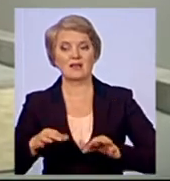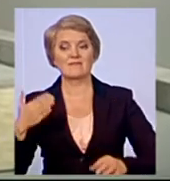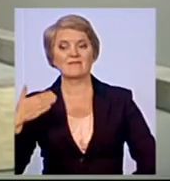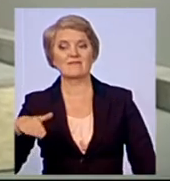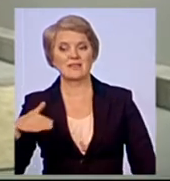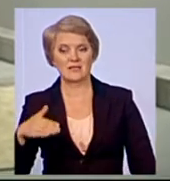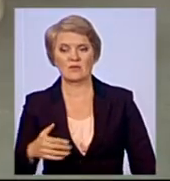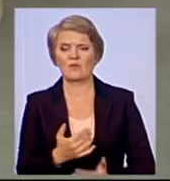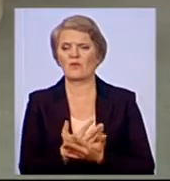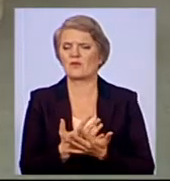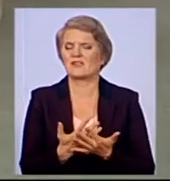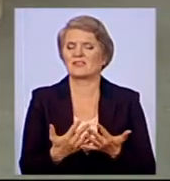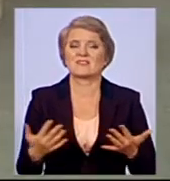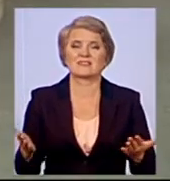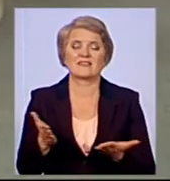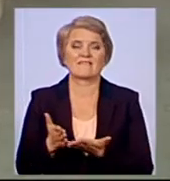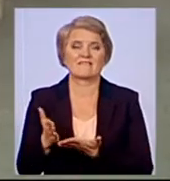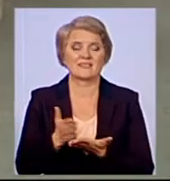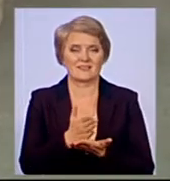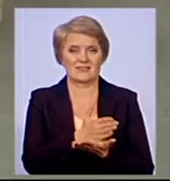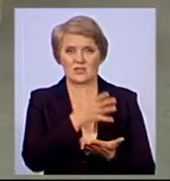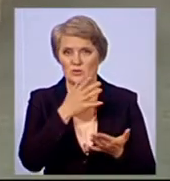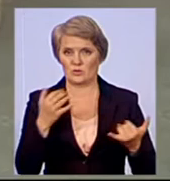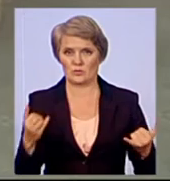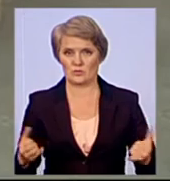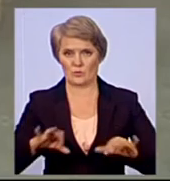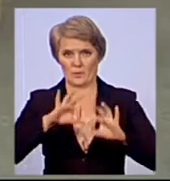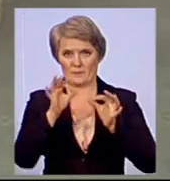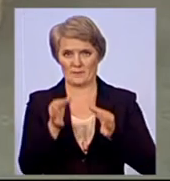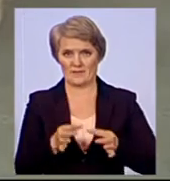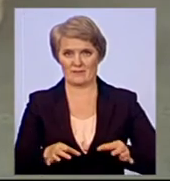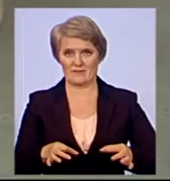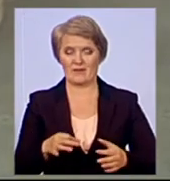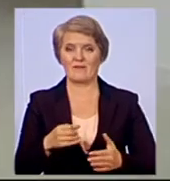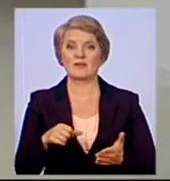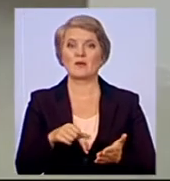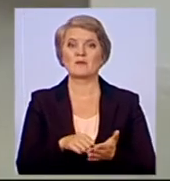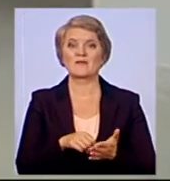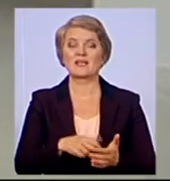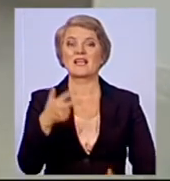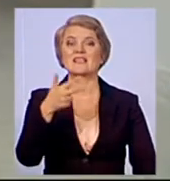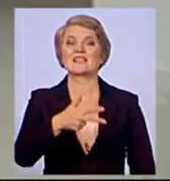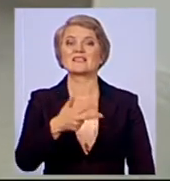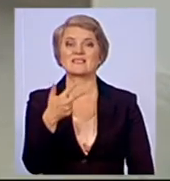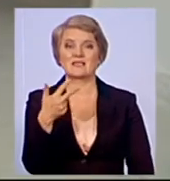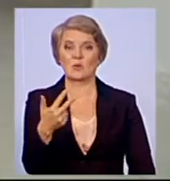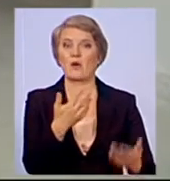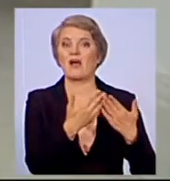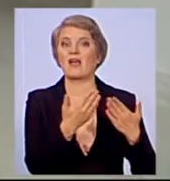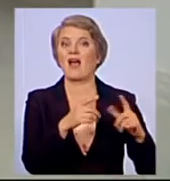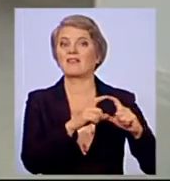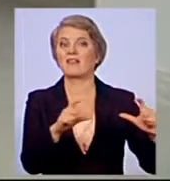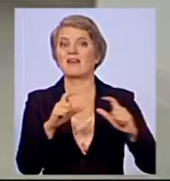відеоарт, різні загалом види сучасного мистецтва від художників, представників 33 галерей України та світу.